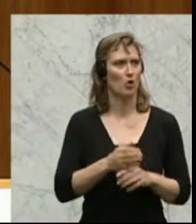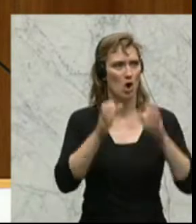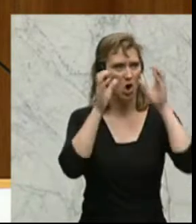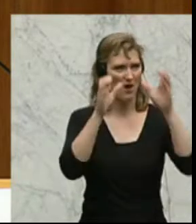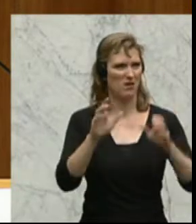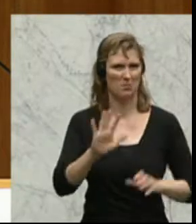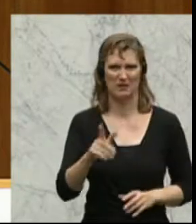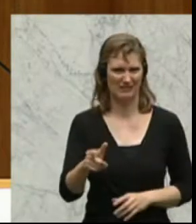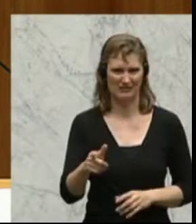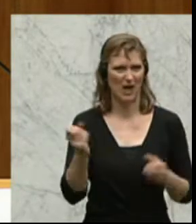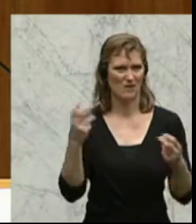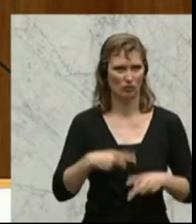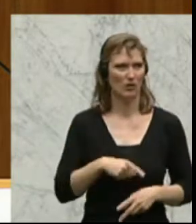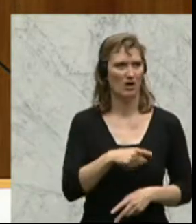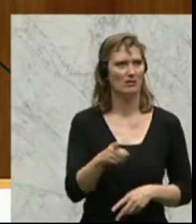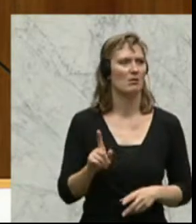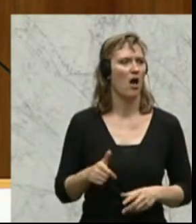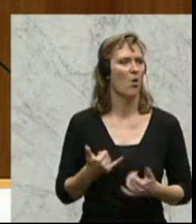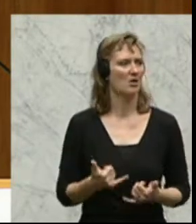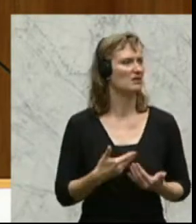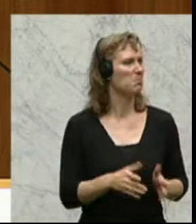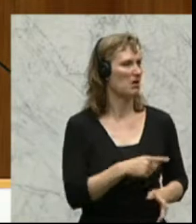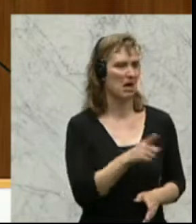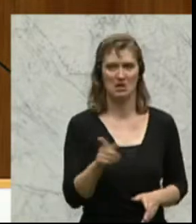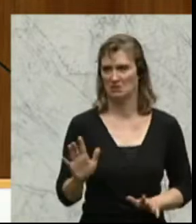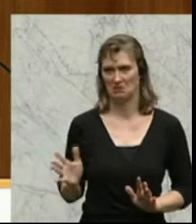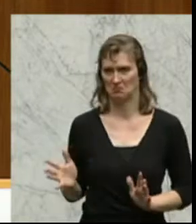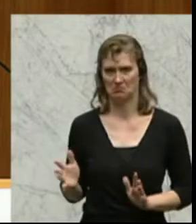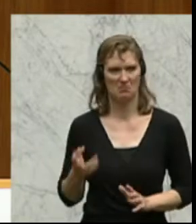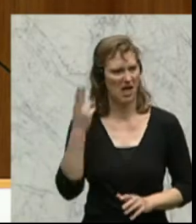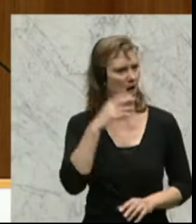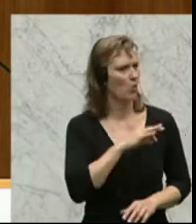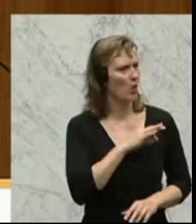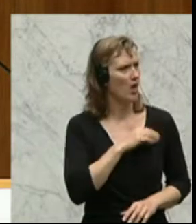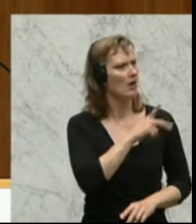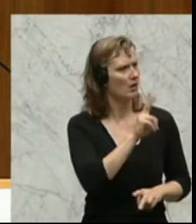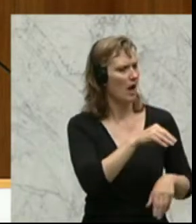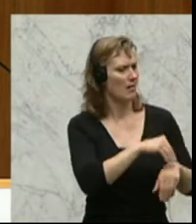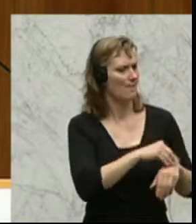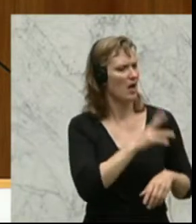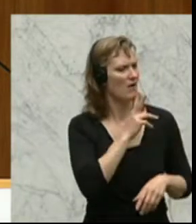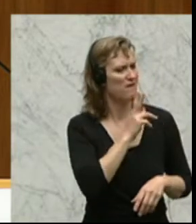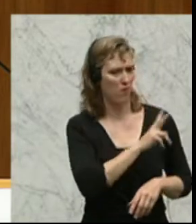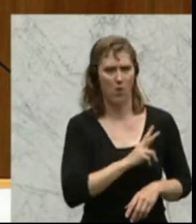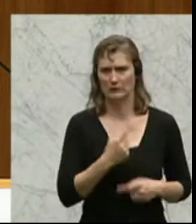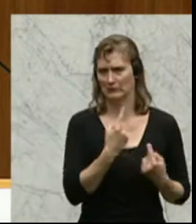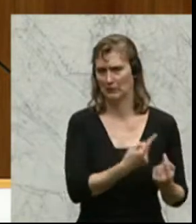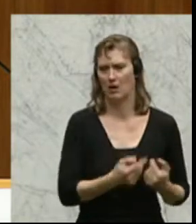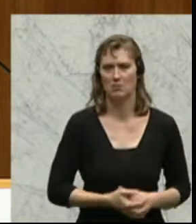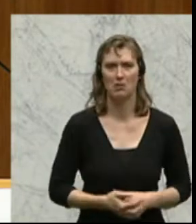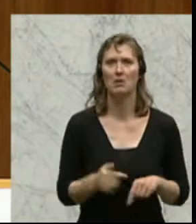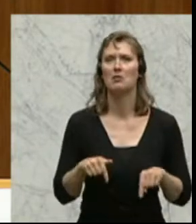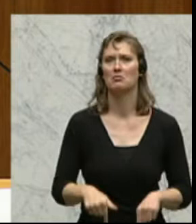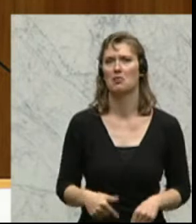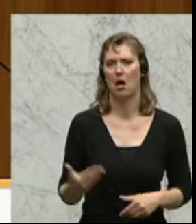SPÖ derzeit bereit zu sein. Herr Kollege, Sie können sich zu Wort melden, aber hier und nicht auf der